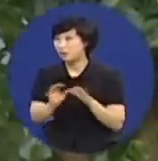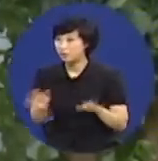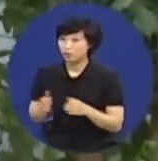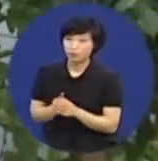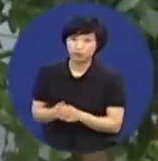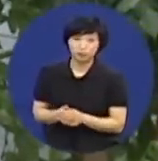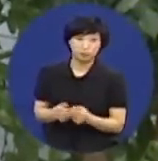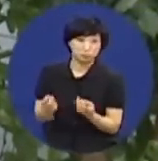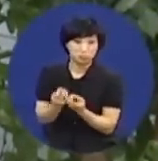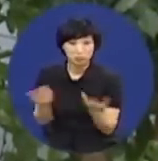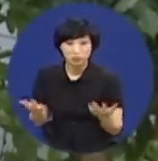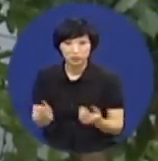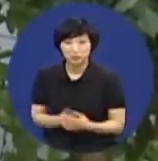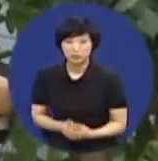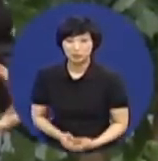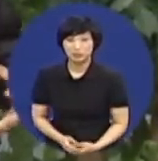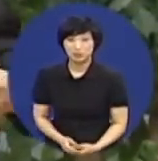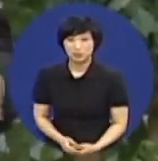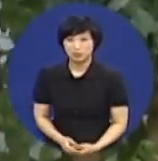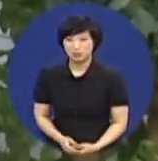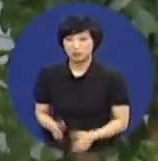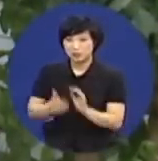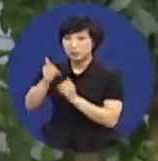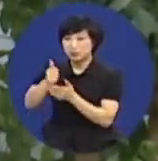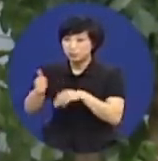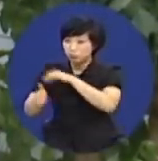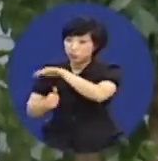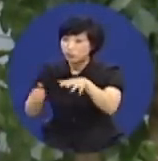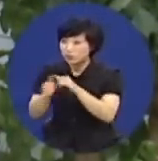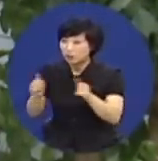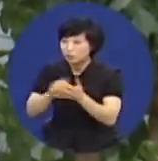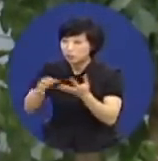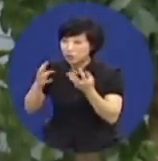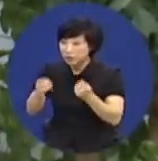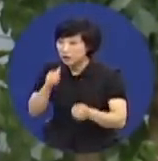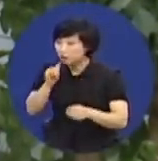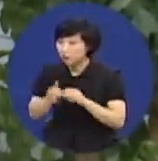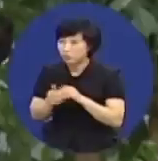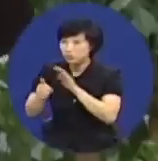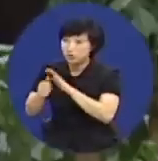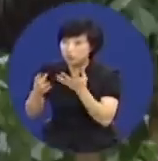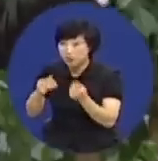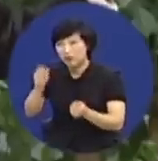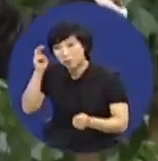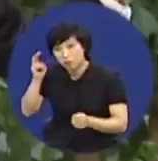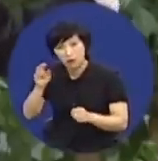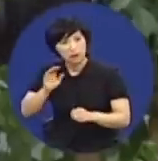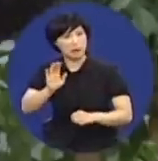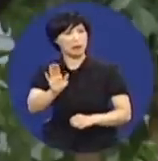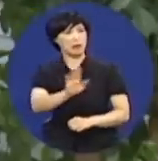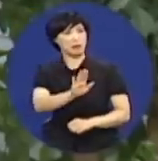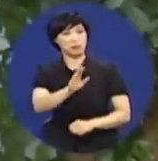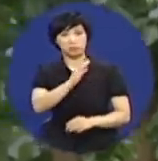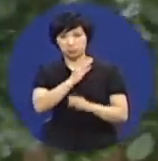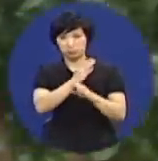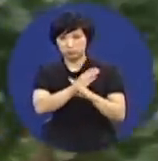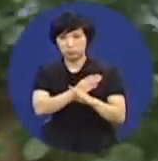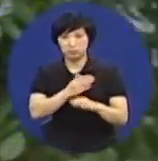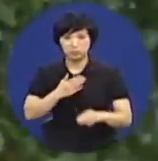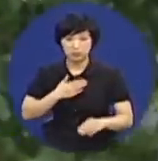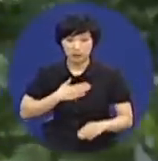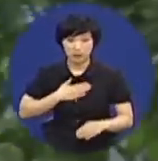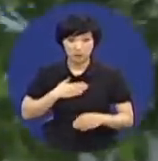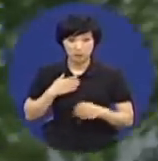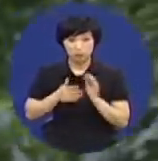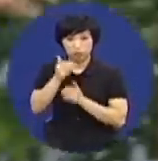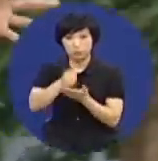し迫っているのをご覧になっていて、それでもそのようにおっしゃっていますか。主は、違う、私